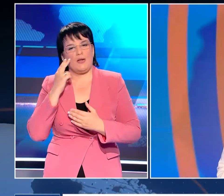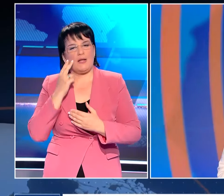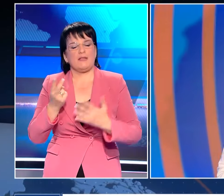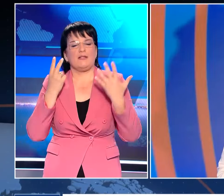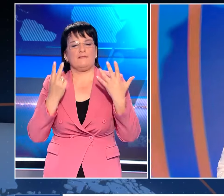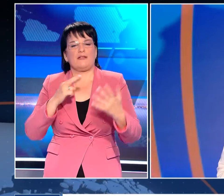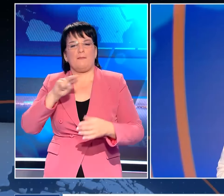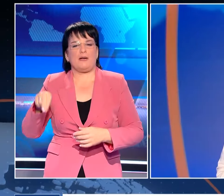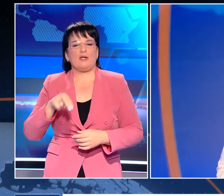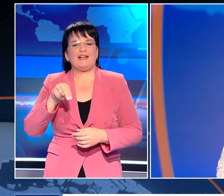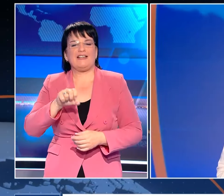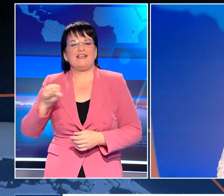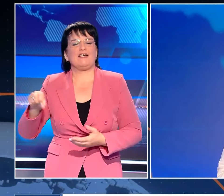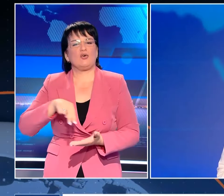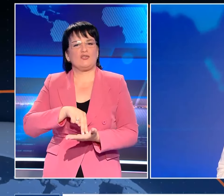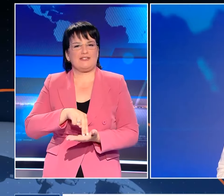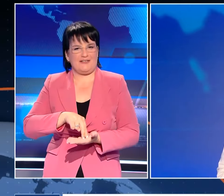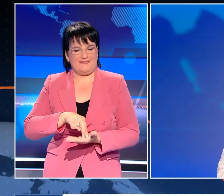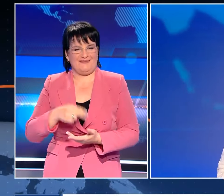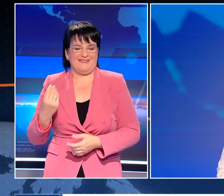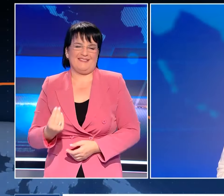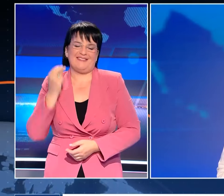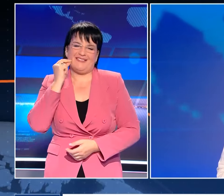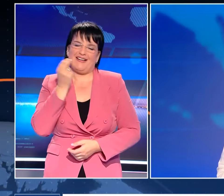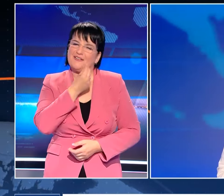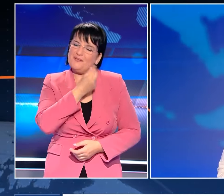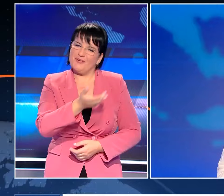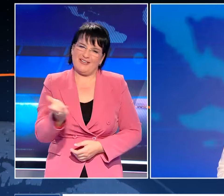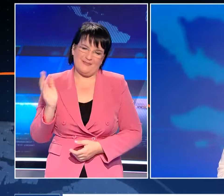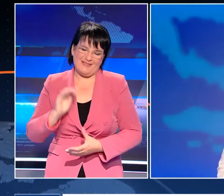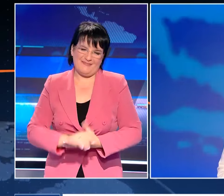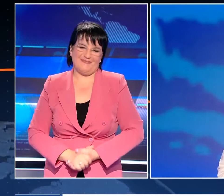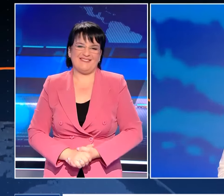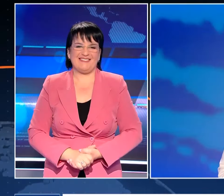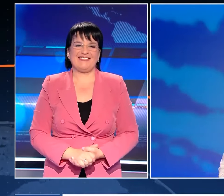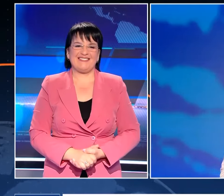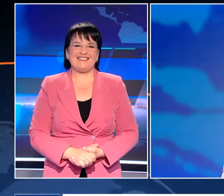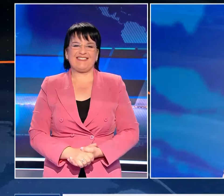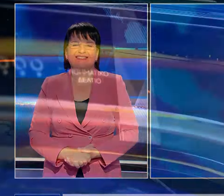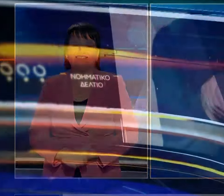κεντρικό δελτίο ειδήσεων του Open στις 7 παρατέταρτο με τον Νίκο Στραβελάκη. Καλό απόγευμα σε όλους.